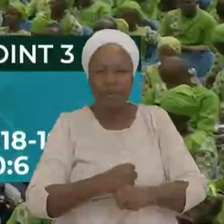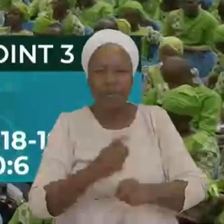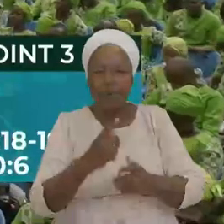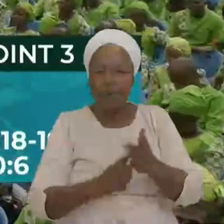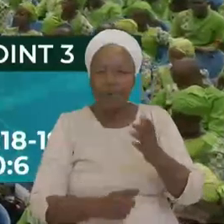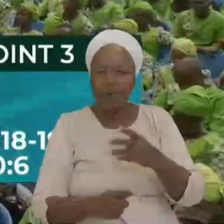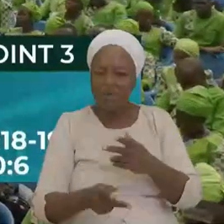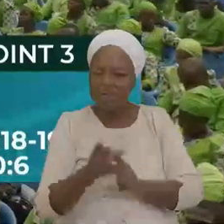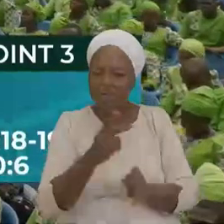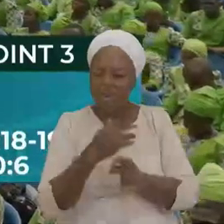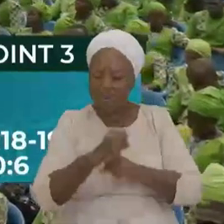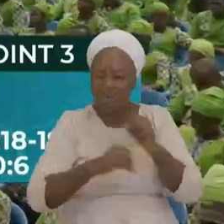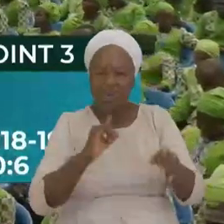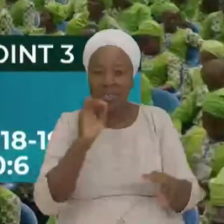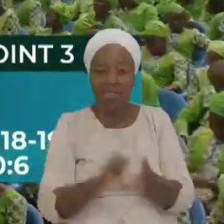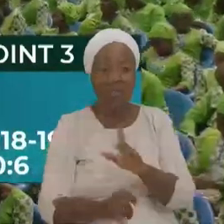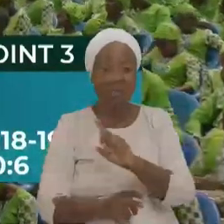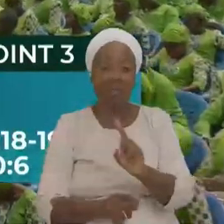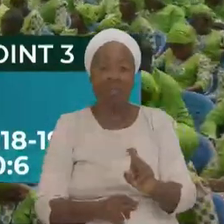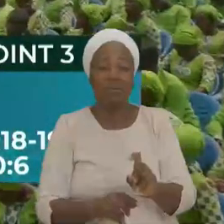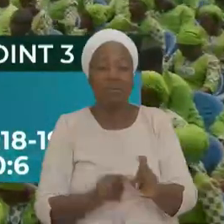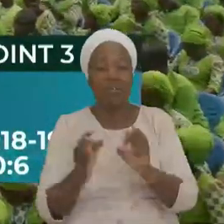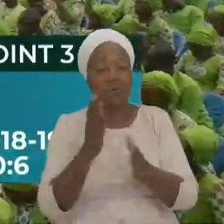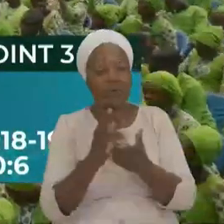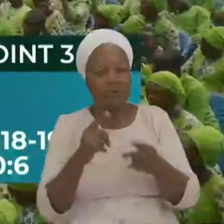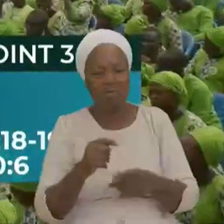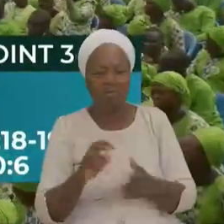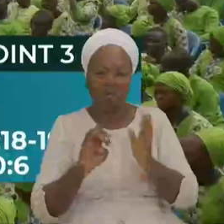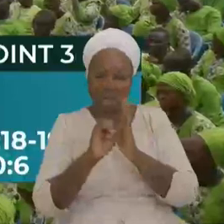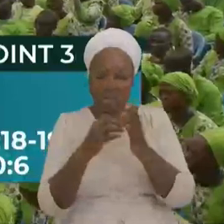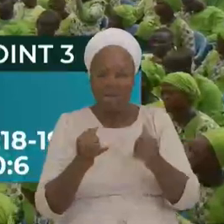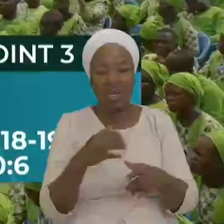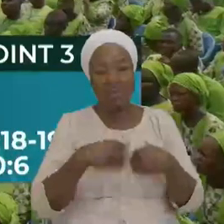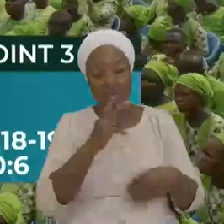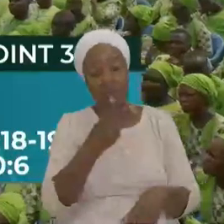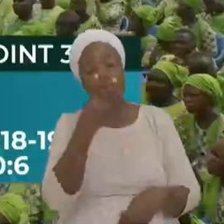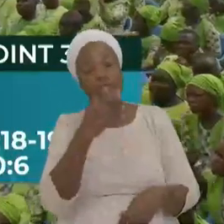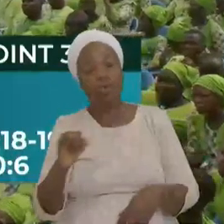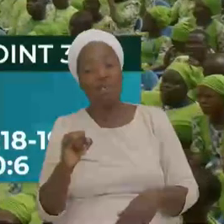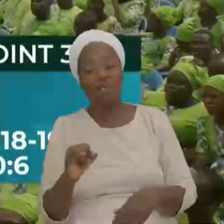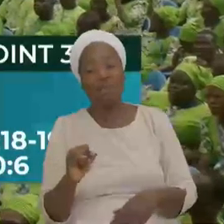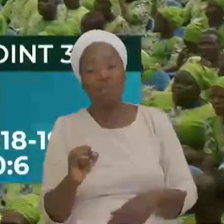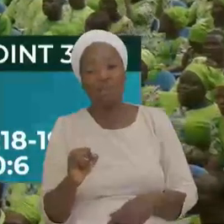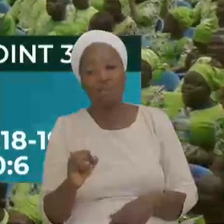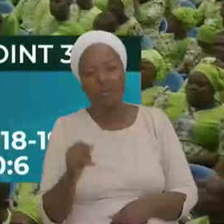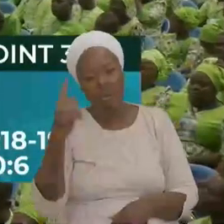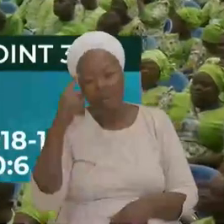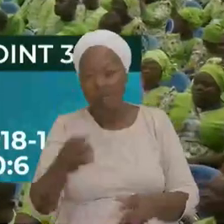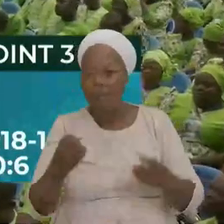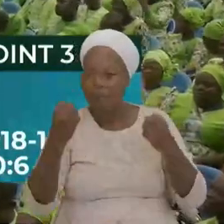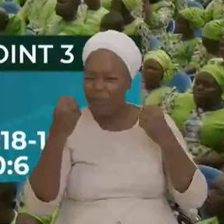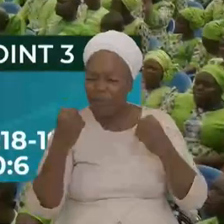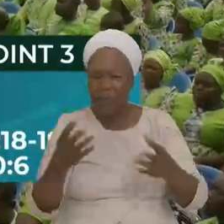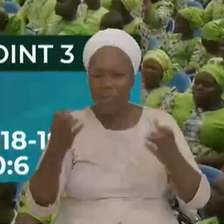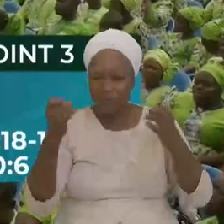Si nous persévérons, c'est quel type de souffrance ça? Si quelqu'un, par exemple, fumait